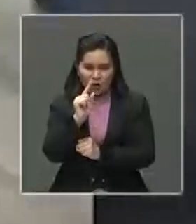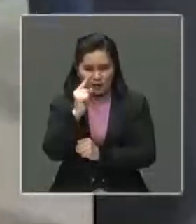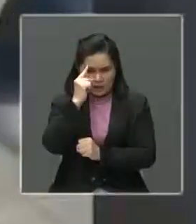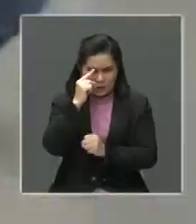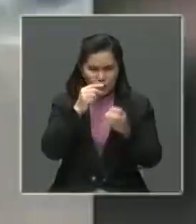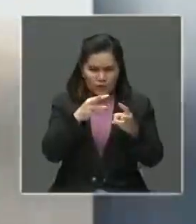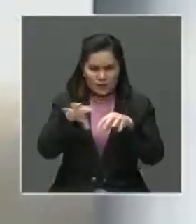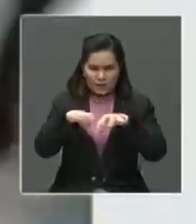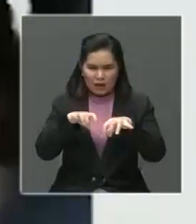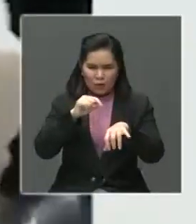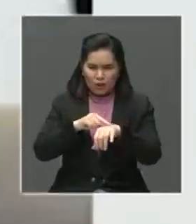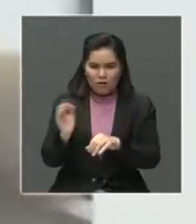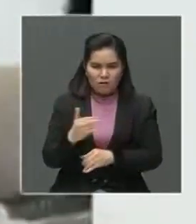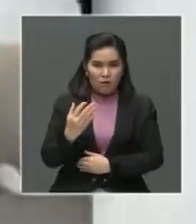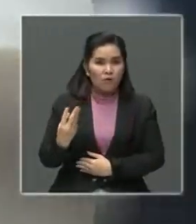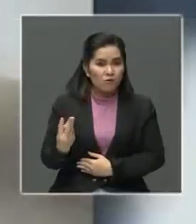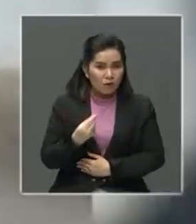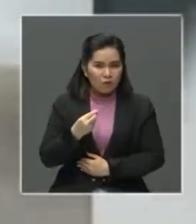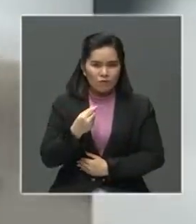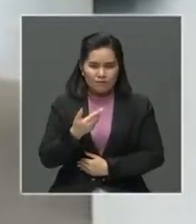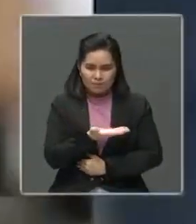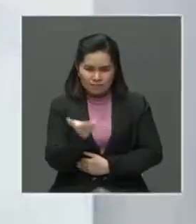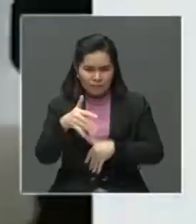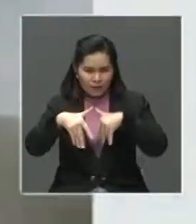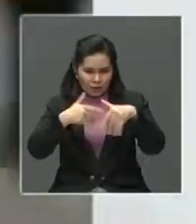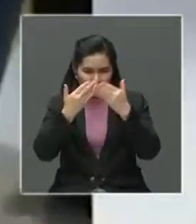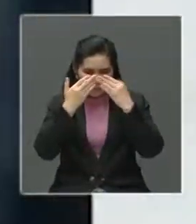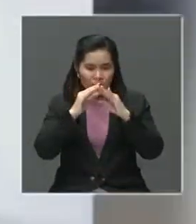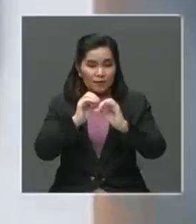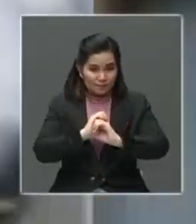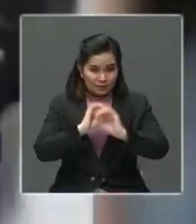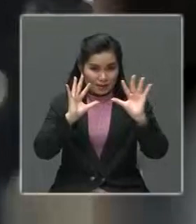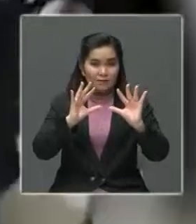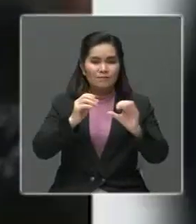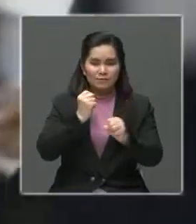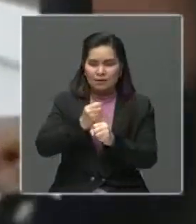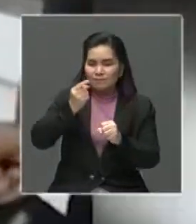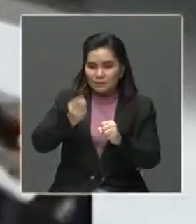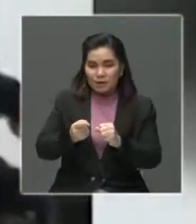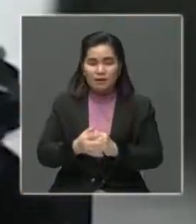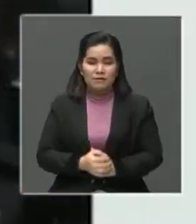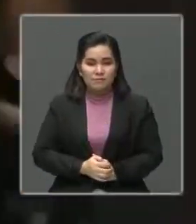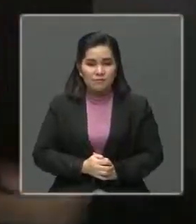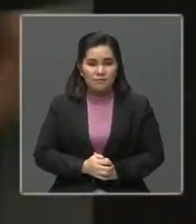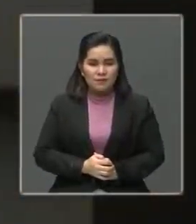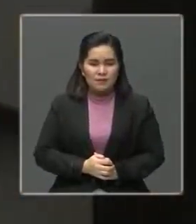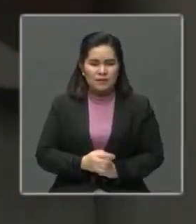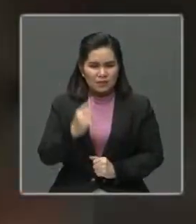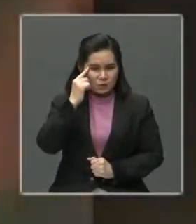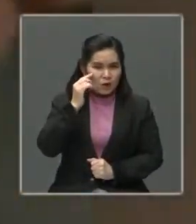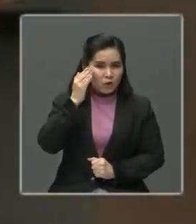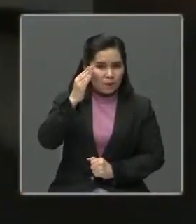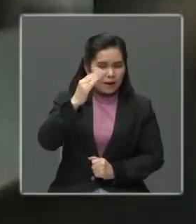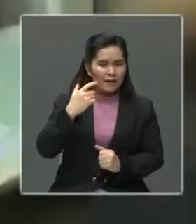างเร็วที่สุดนะคะแล้วก็จะมีคำตอบให้กับประชาชนที่ติดตามคดีนี้อย่างแน่นอนเชื่อว่าหลังจากนี้ทั้งอัยการและตำร